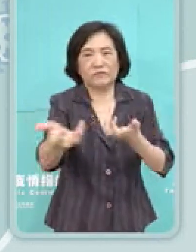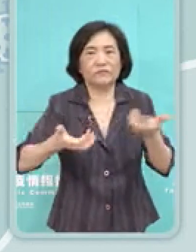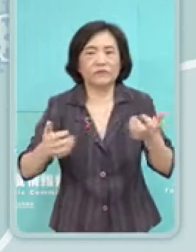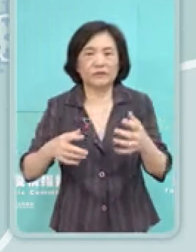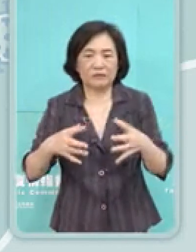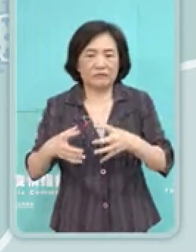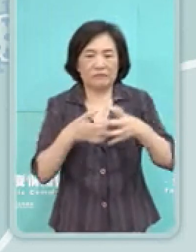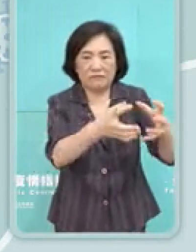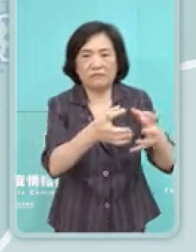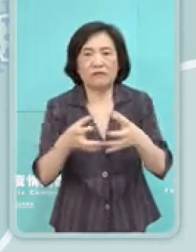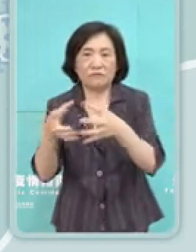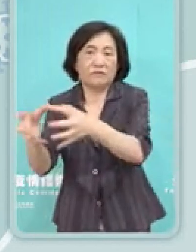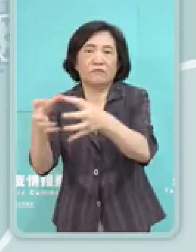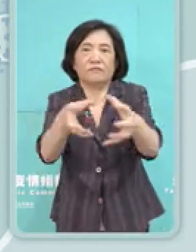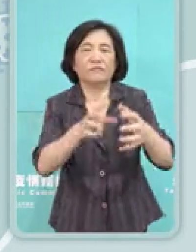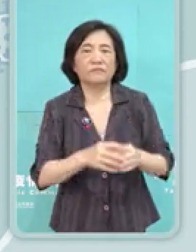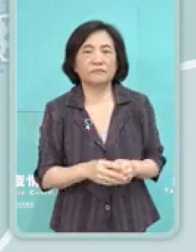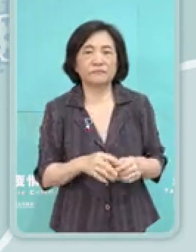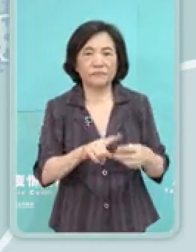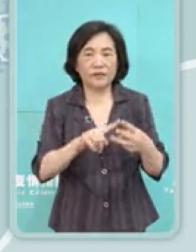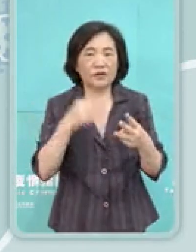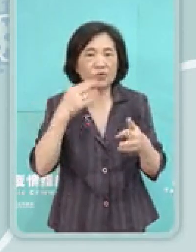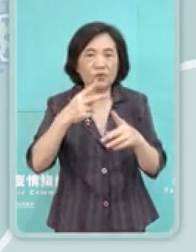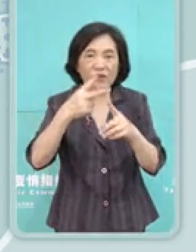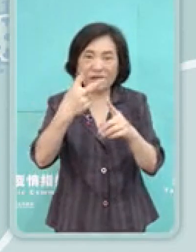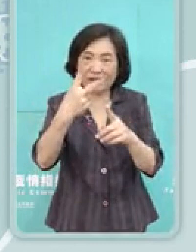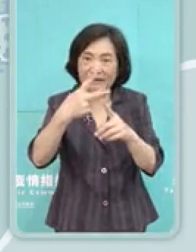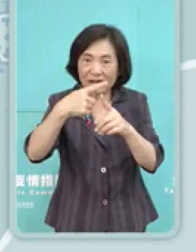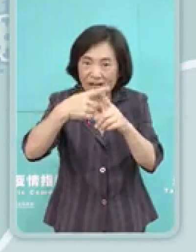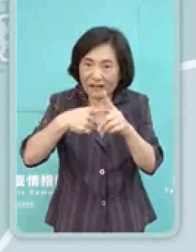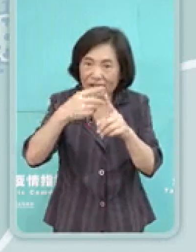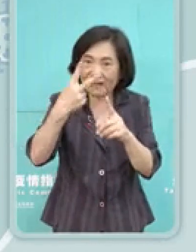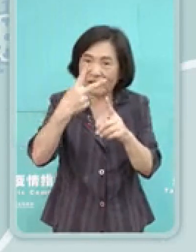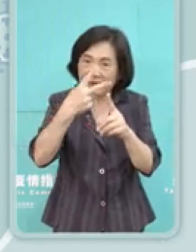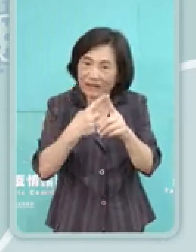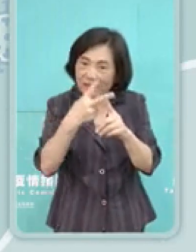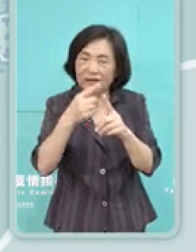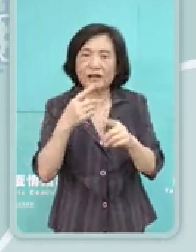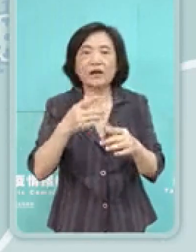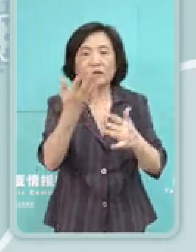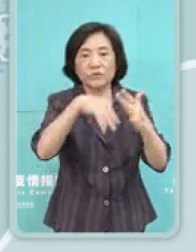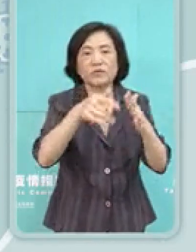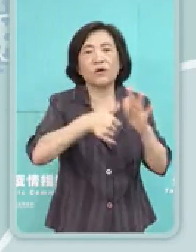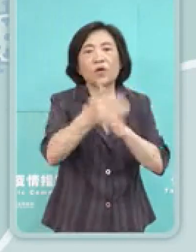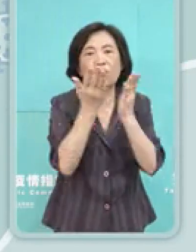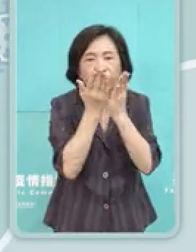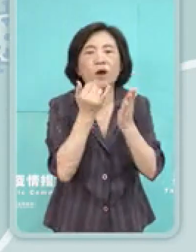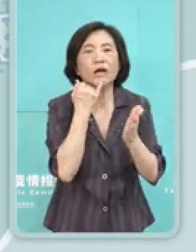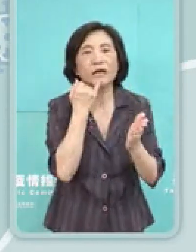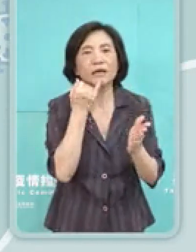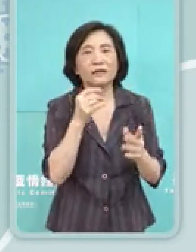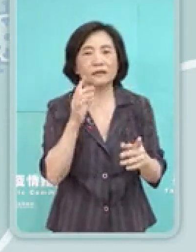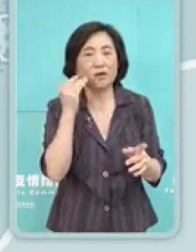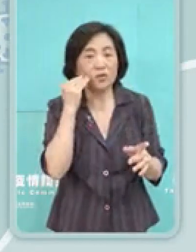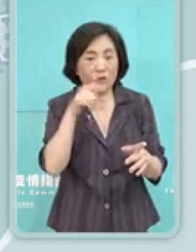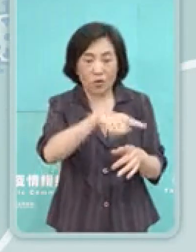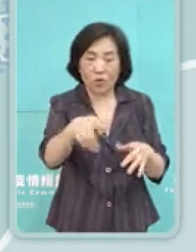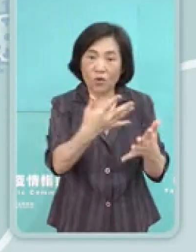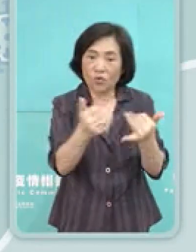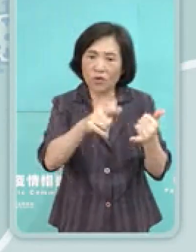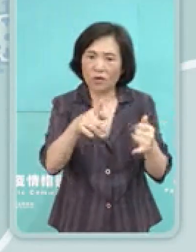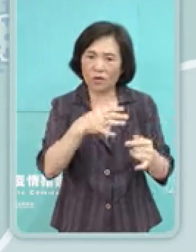到校还是要分流，那到二小于等于二以下原则上是到学校上课的，那但是如果有些小朋友